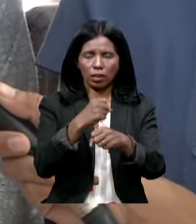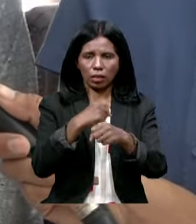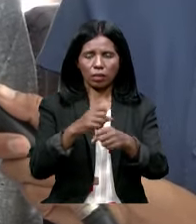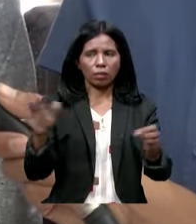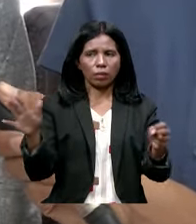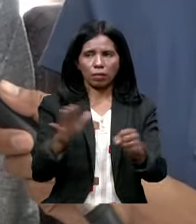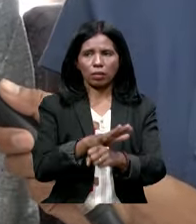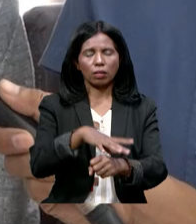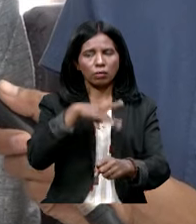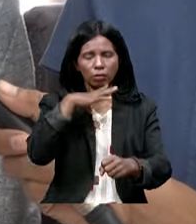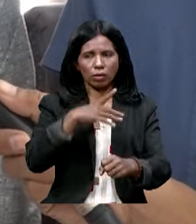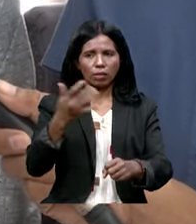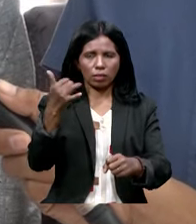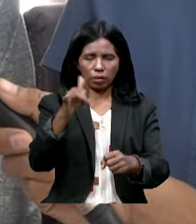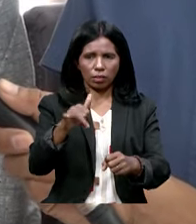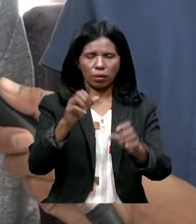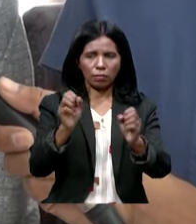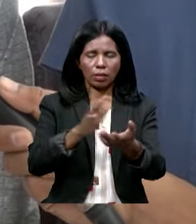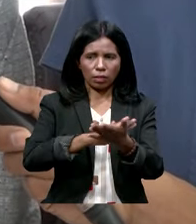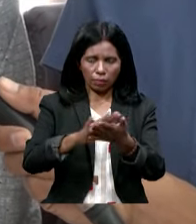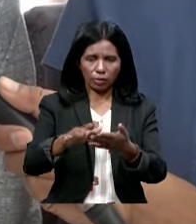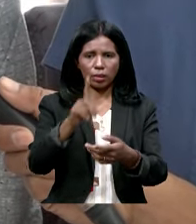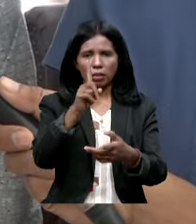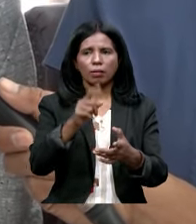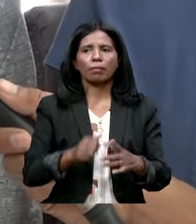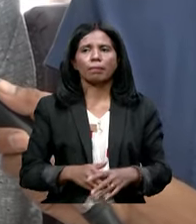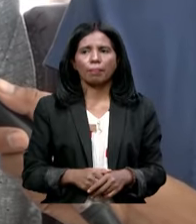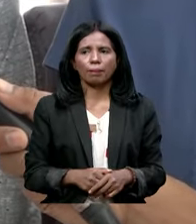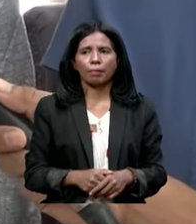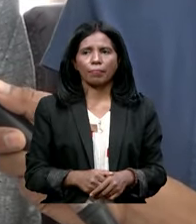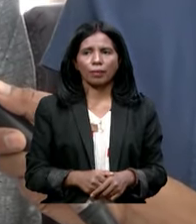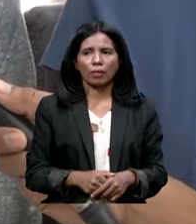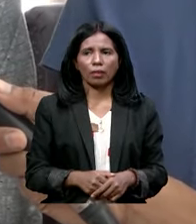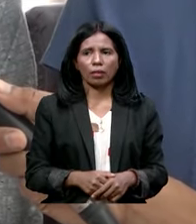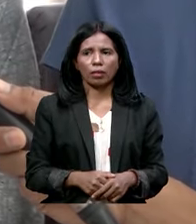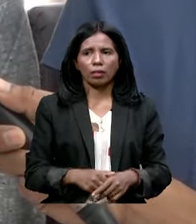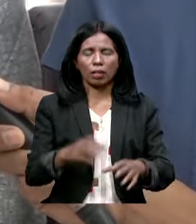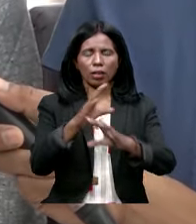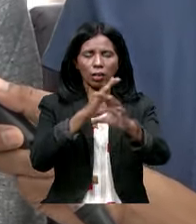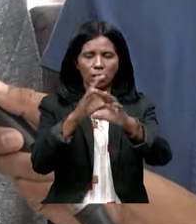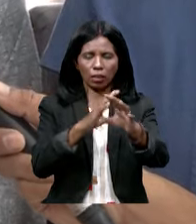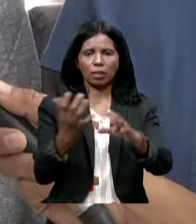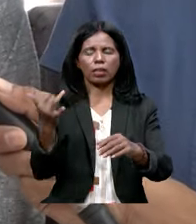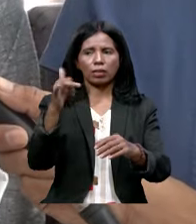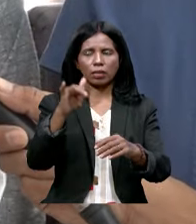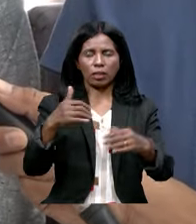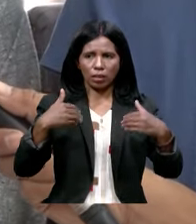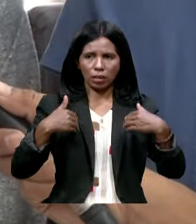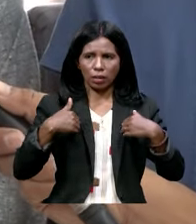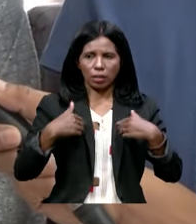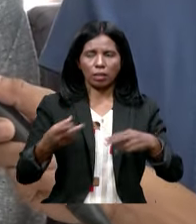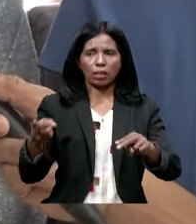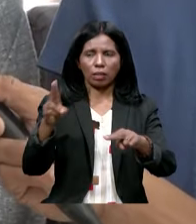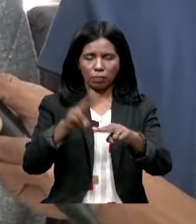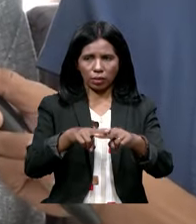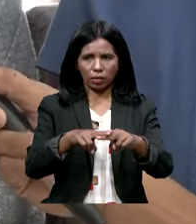para lisu ne bele bele bele hamos ide maka viatura sira kareta sira ne maka iha nene tengki amen tetang